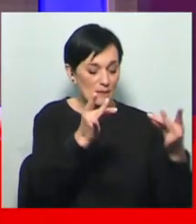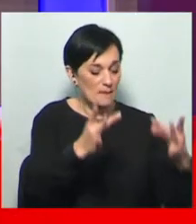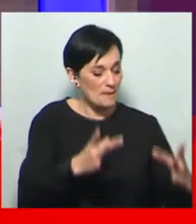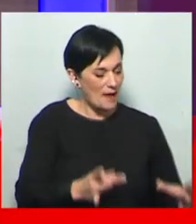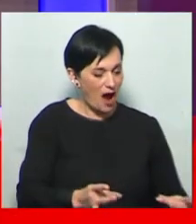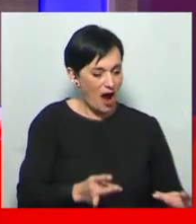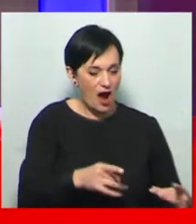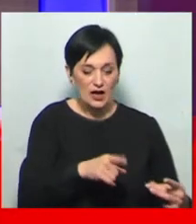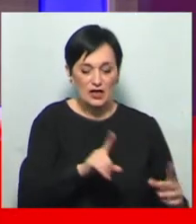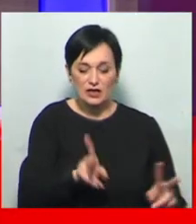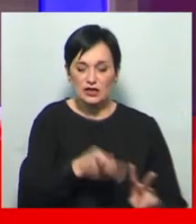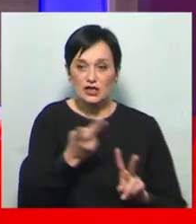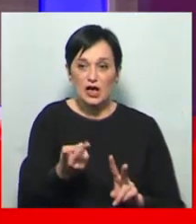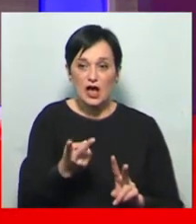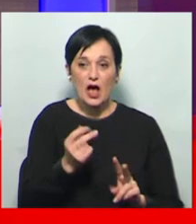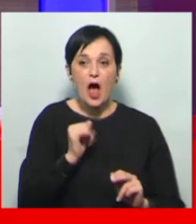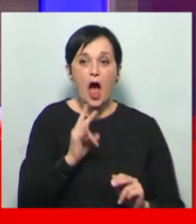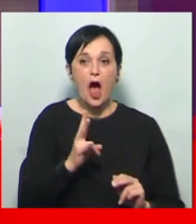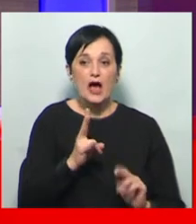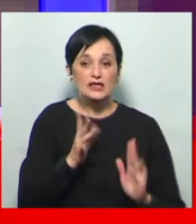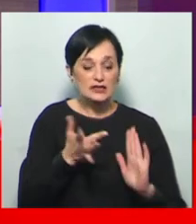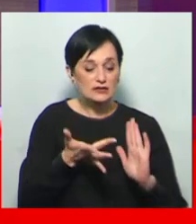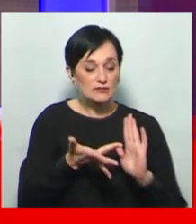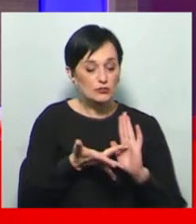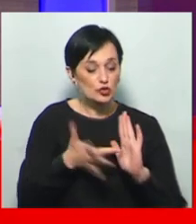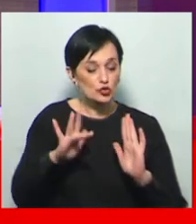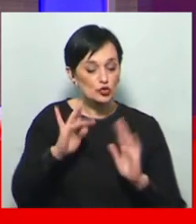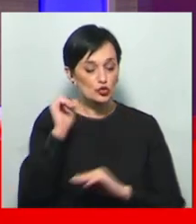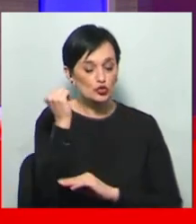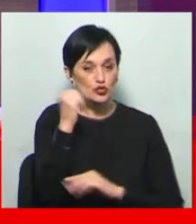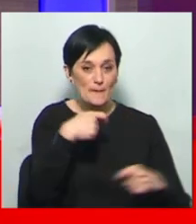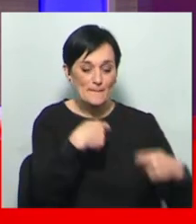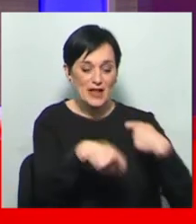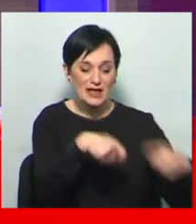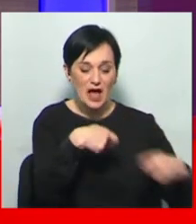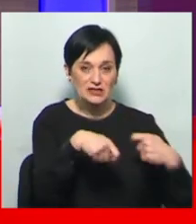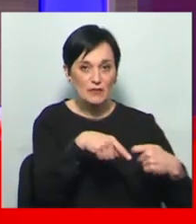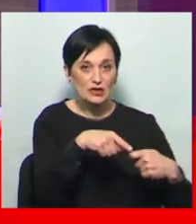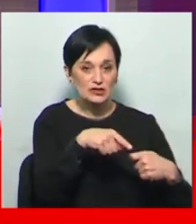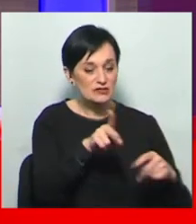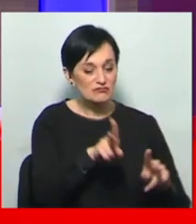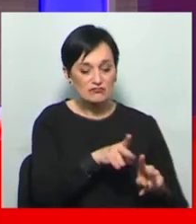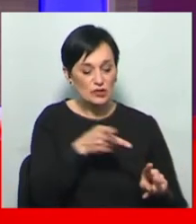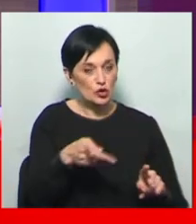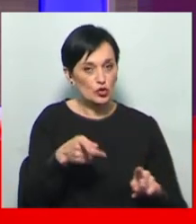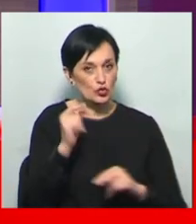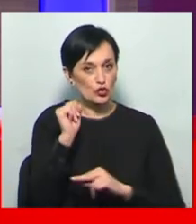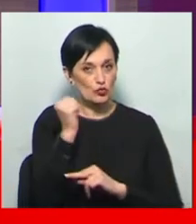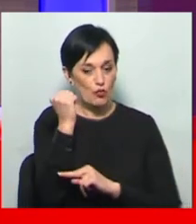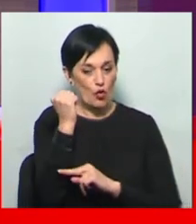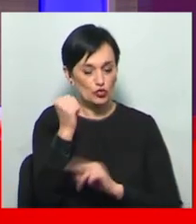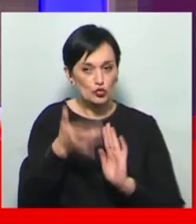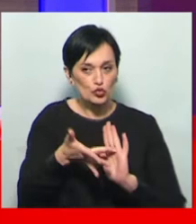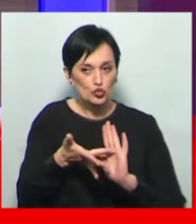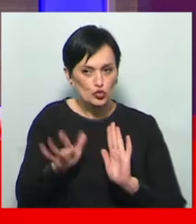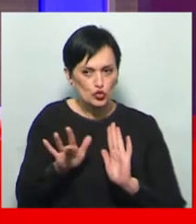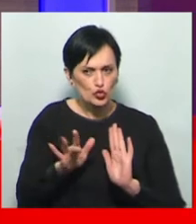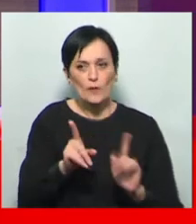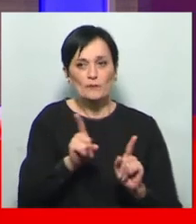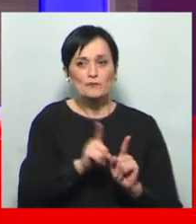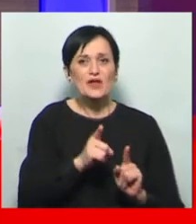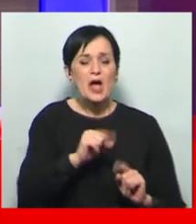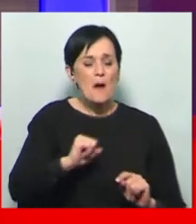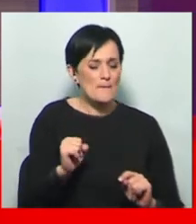გამოვიყენოთ მაგალითად მინის ბოთლი პლასტმასის ბოთლის ნაცვლად. პლასტიკური მასა თავისთავად არ არის